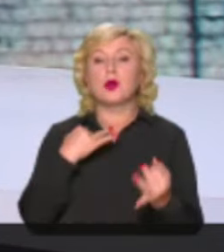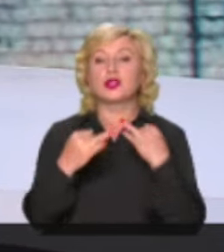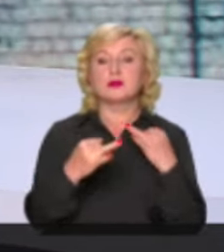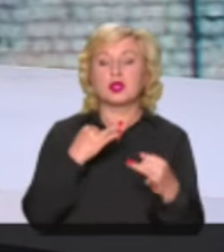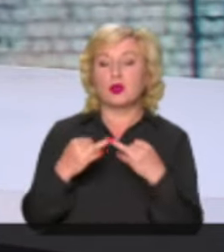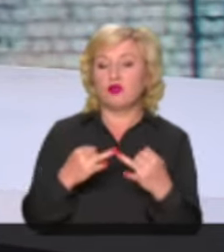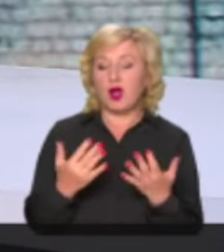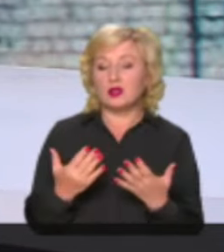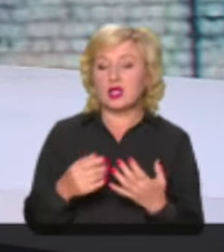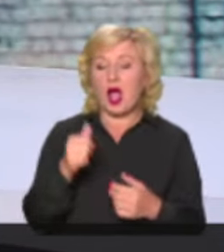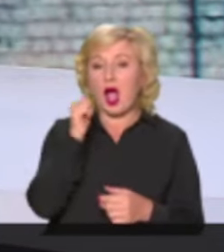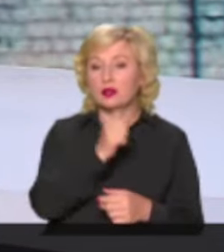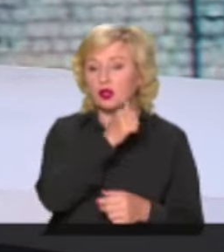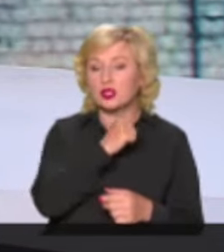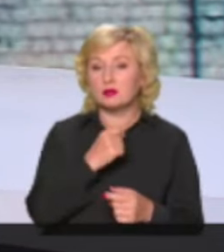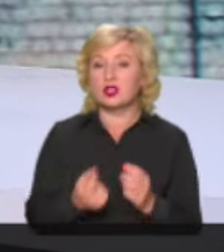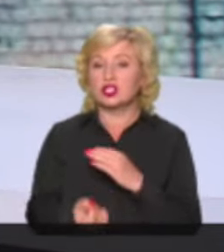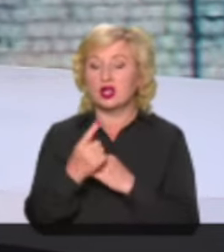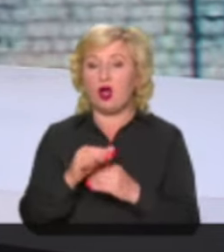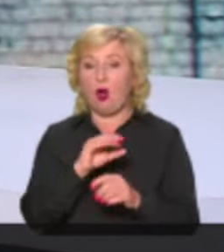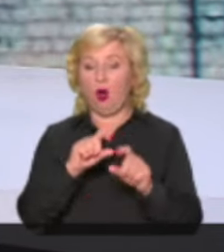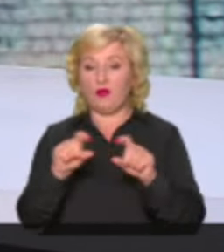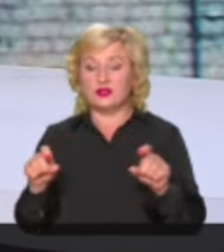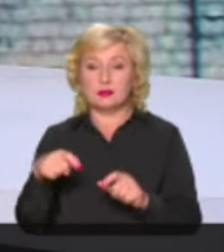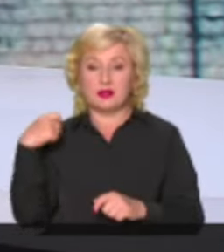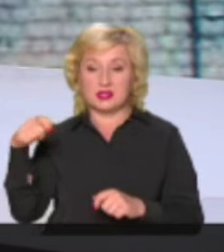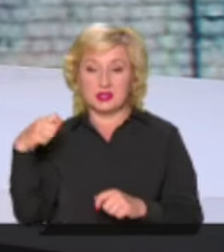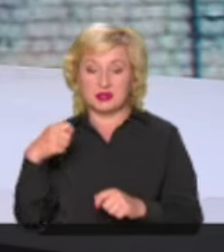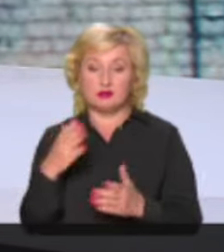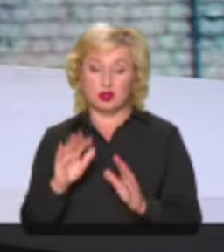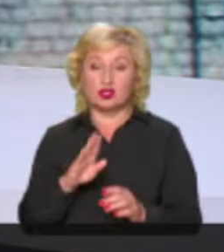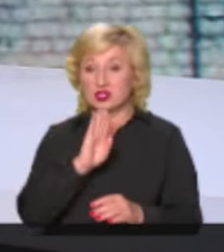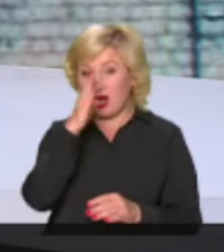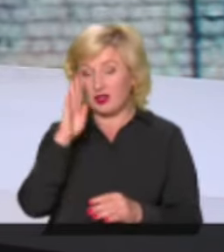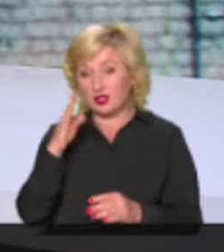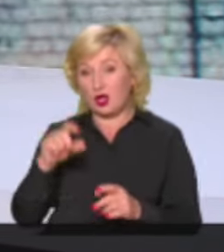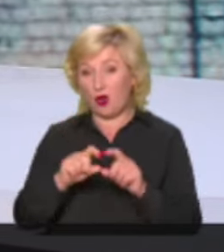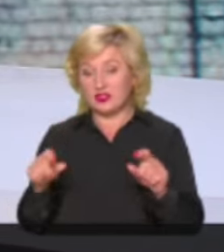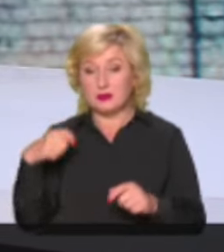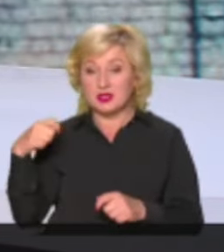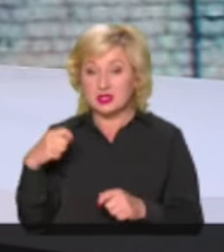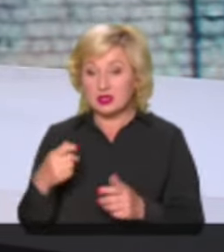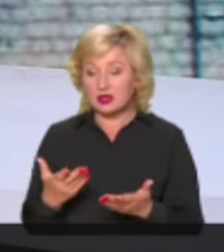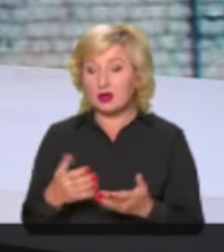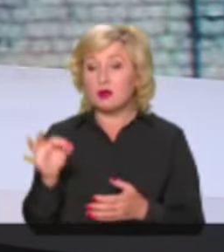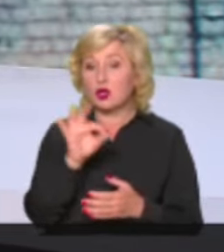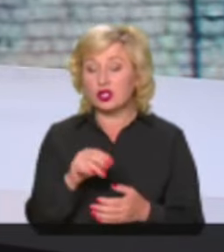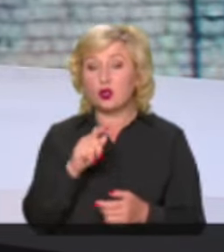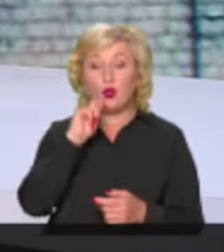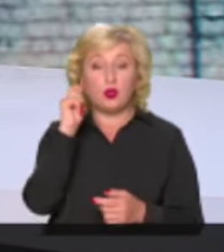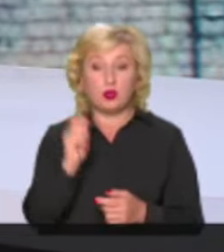з анонімними джерелами в Офісі Президента, типу з кимось навіть зрадників в голові Офісу Президента, про те, що